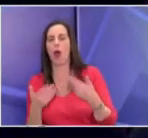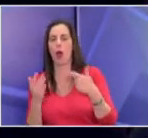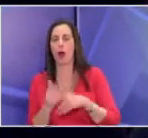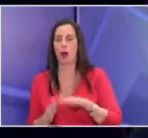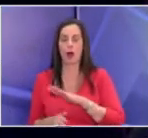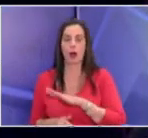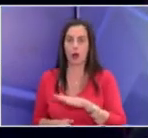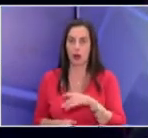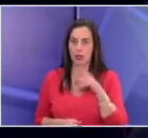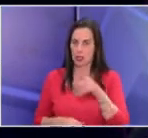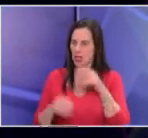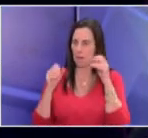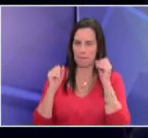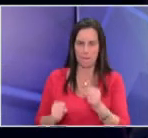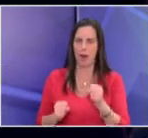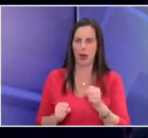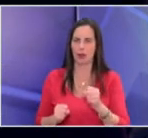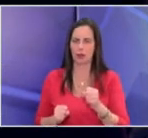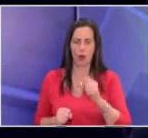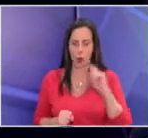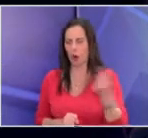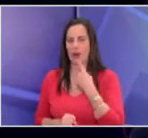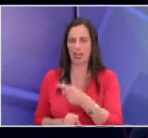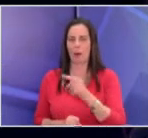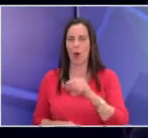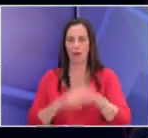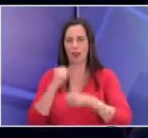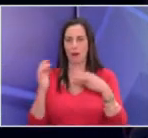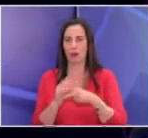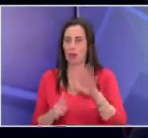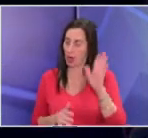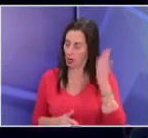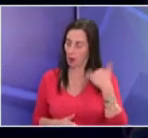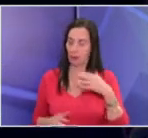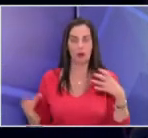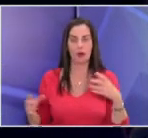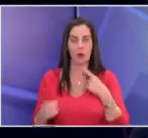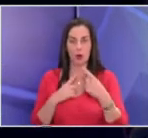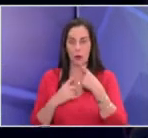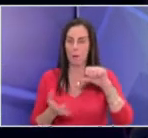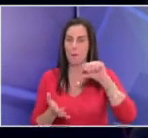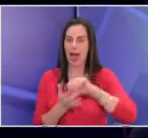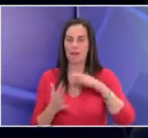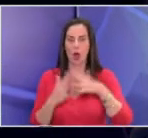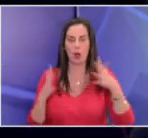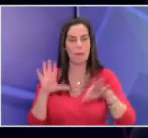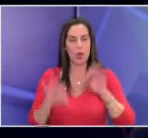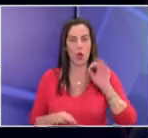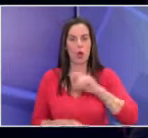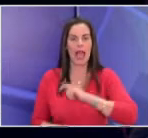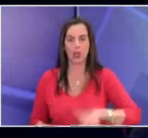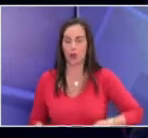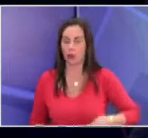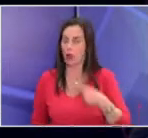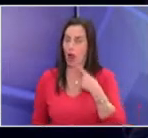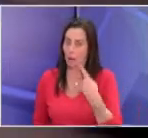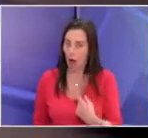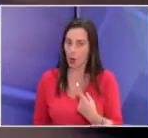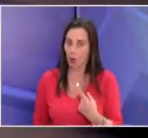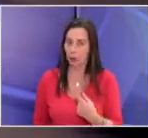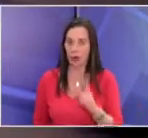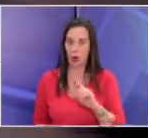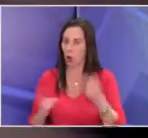זה אסתפק בחקירה עם כל החומרים פתוחים. שיפתחו את החומרים. אחרי שיפתחו את החומרים ותהיה